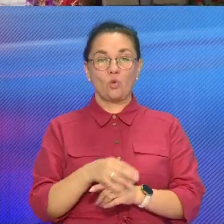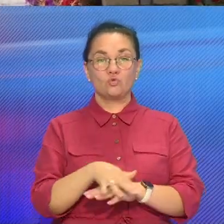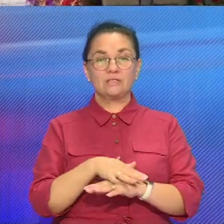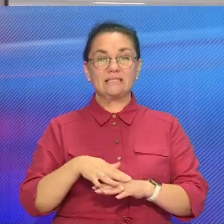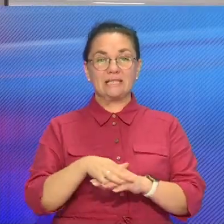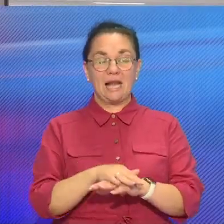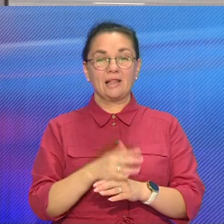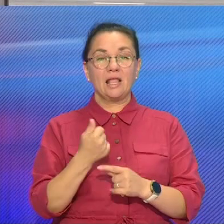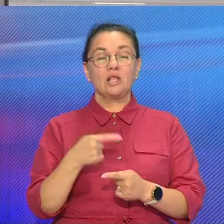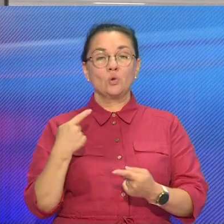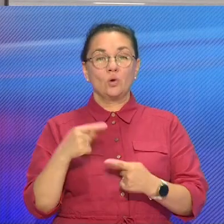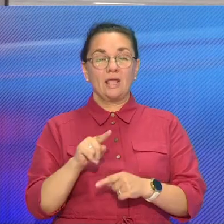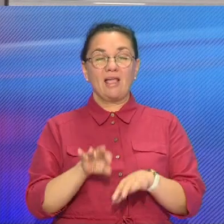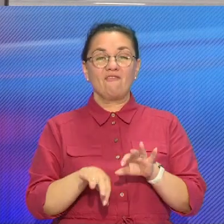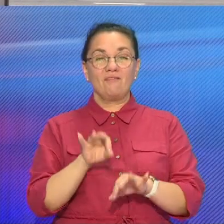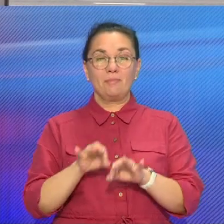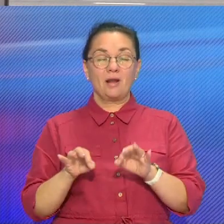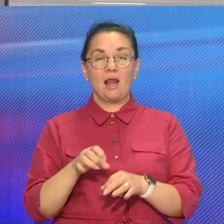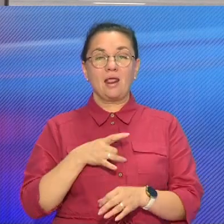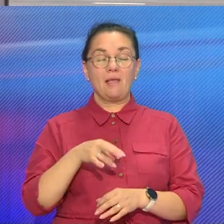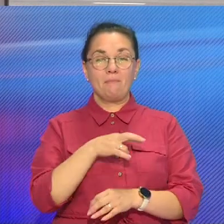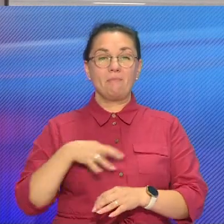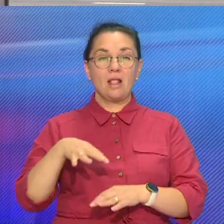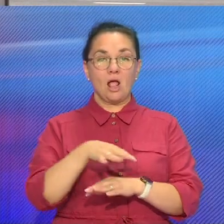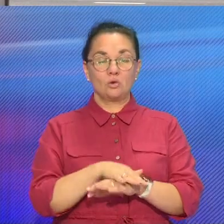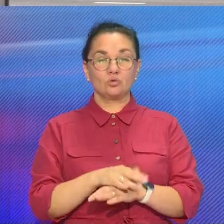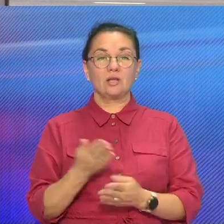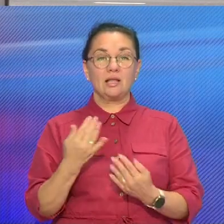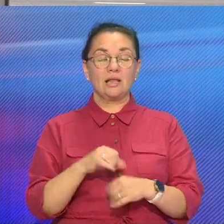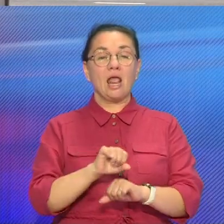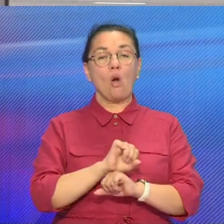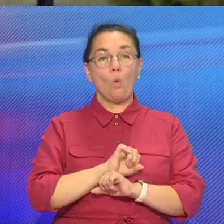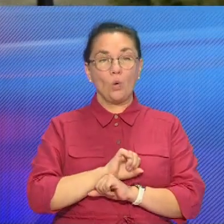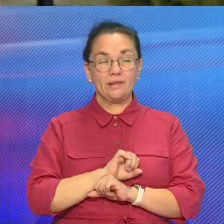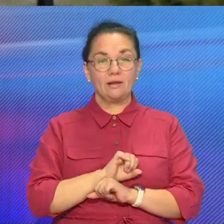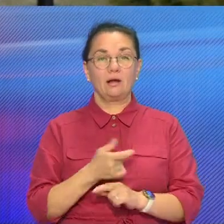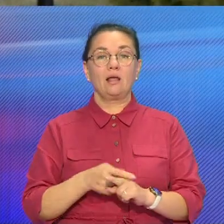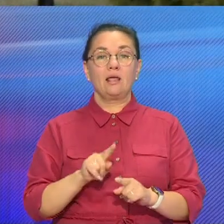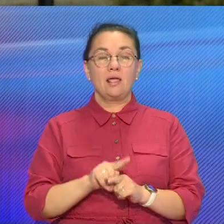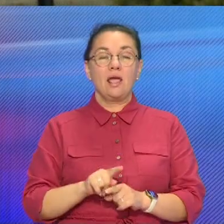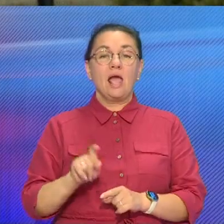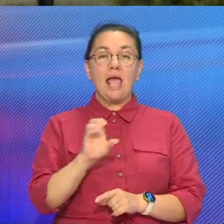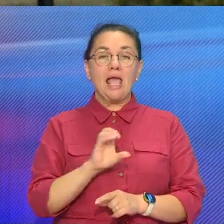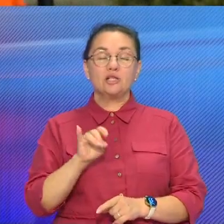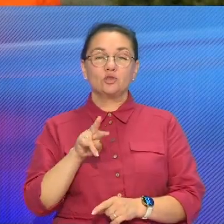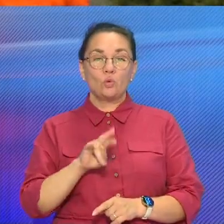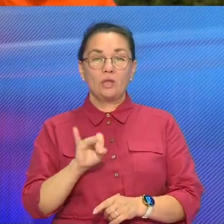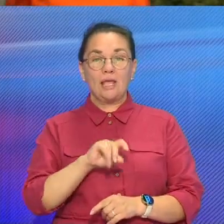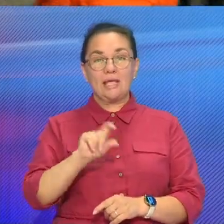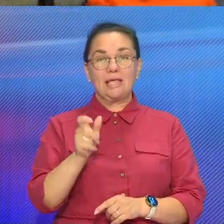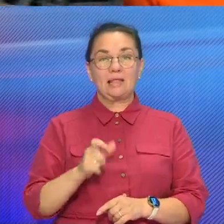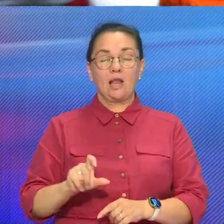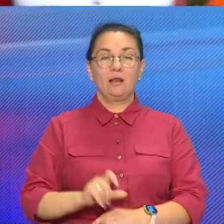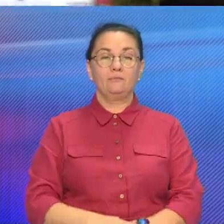якіх часцей за іншых выбіралі беларускі напрамак для ўражанняў і адпачынку, уваходзяць Эстонія і Італія.